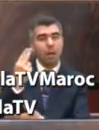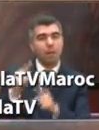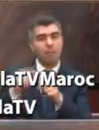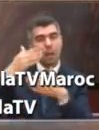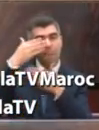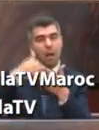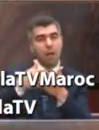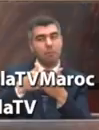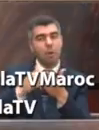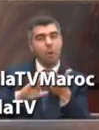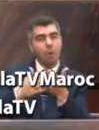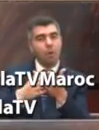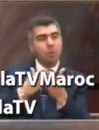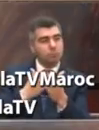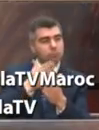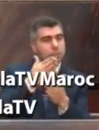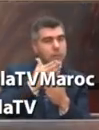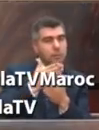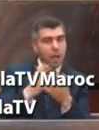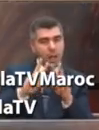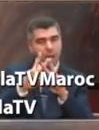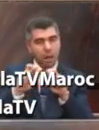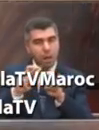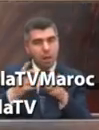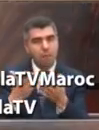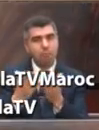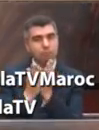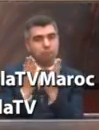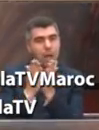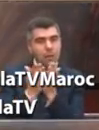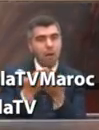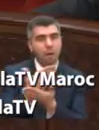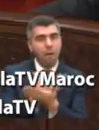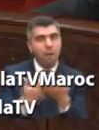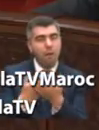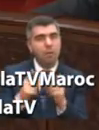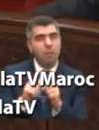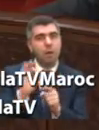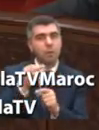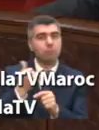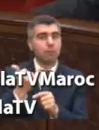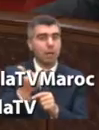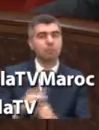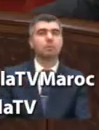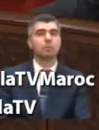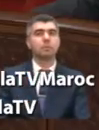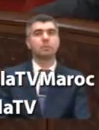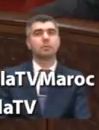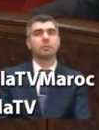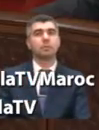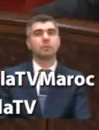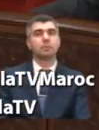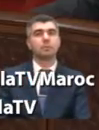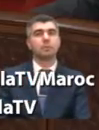تطوير بنيه البحث العلمي، وتعد مصنعا حقيقيا لصناعة الأدمغة المغربية.